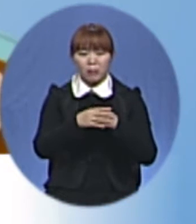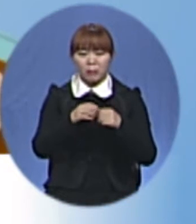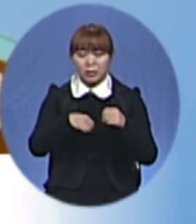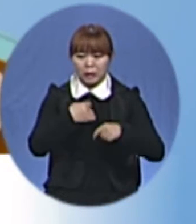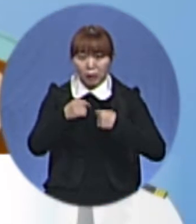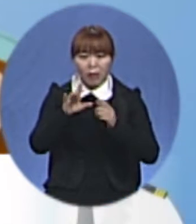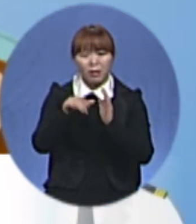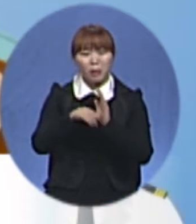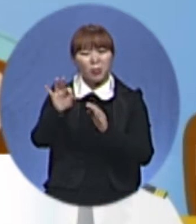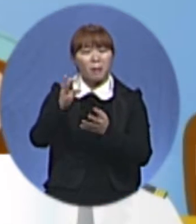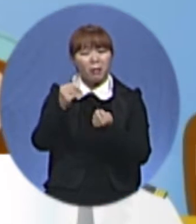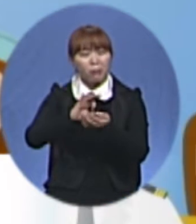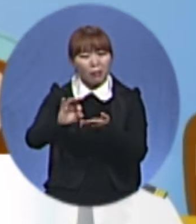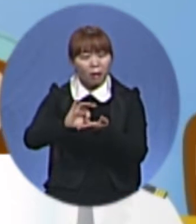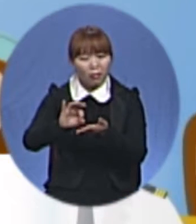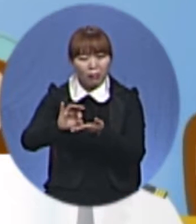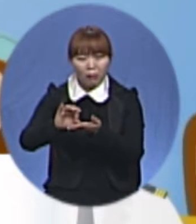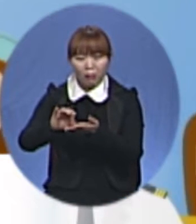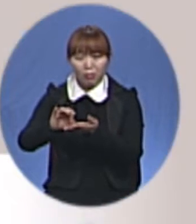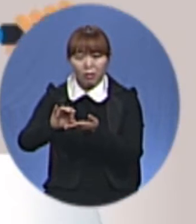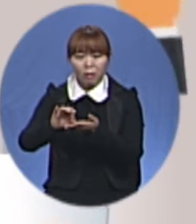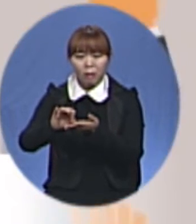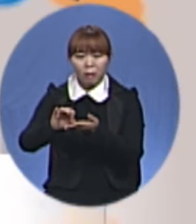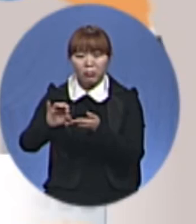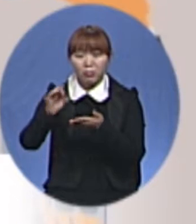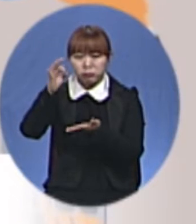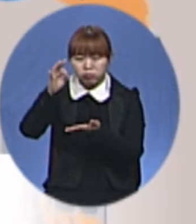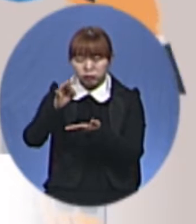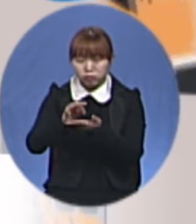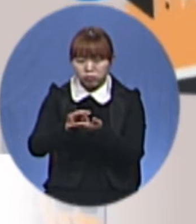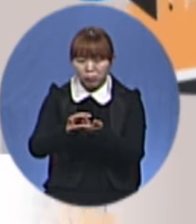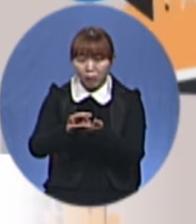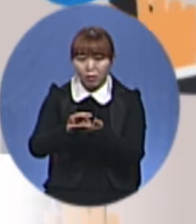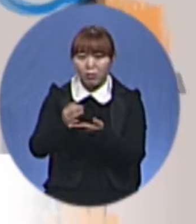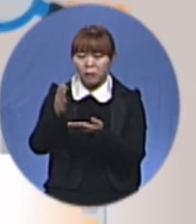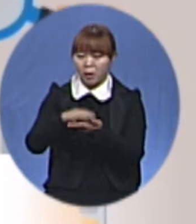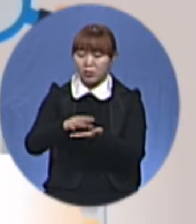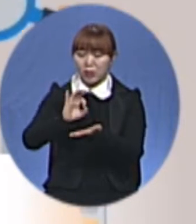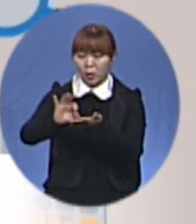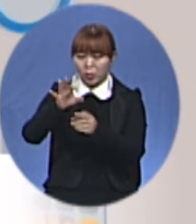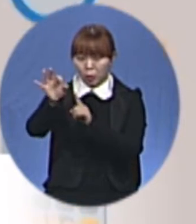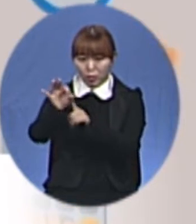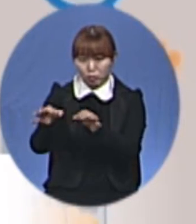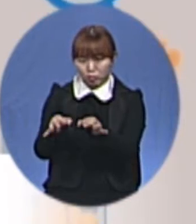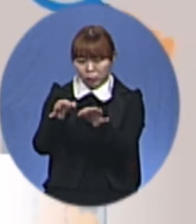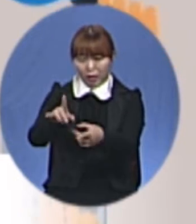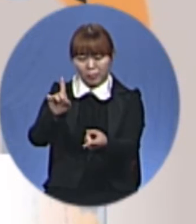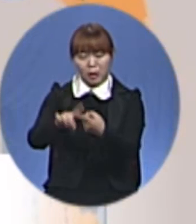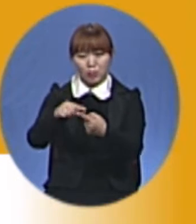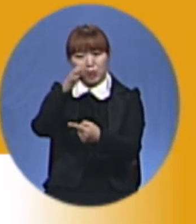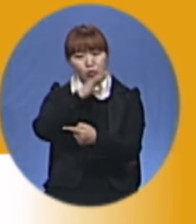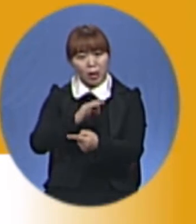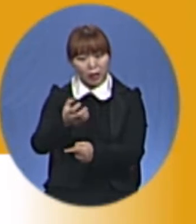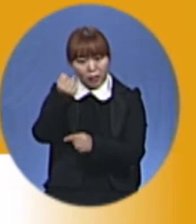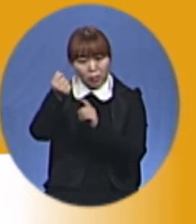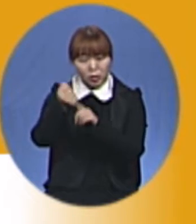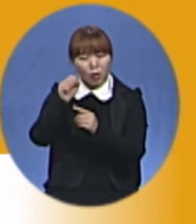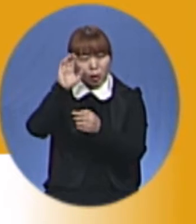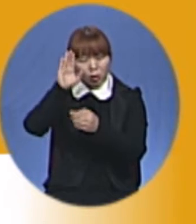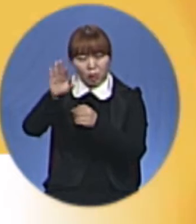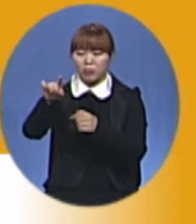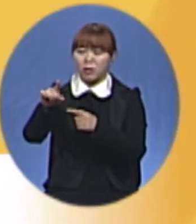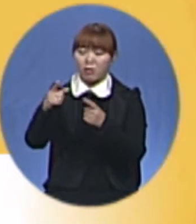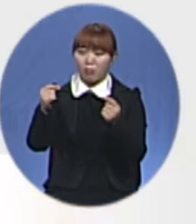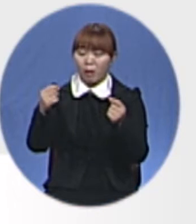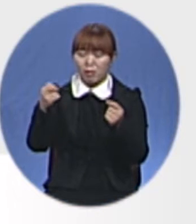돈이 나가죠. 그래서 돈이 나가서 들어오지 않아요. 근데 여기서는 돈이 나간 돈이 투자에 대해서 수익이 생겨서 나중에 그